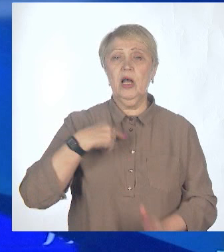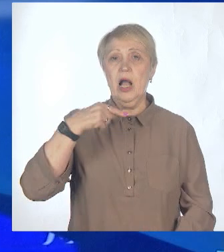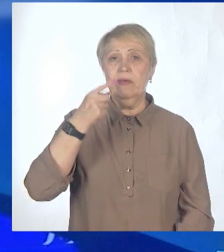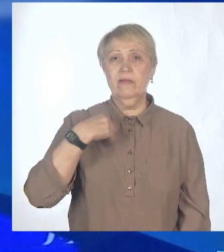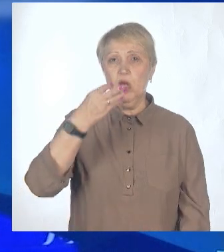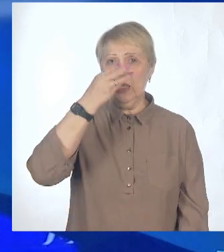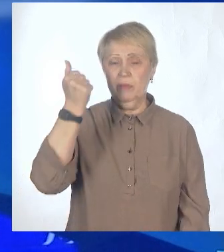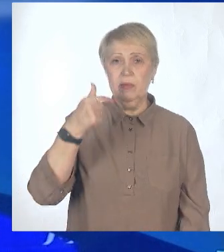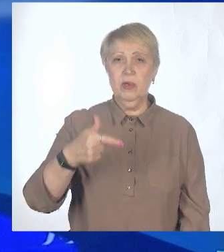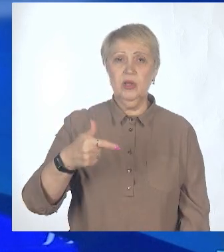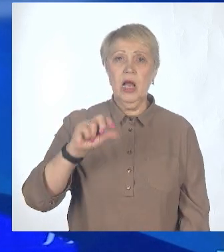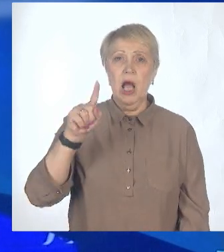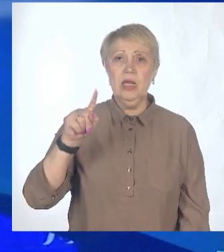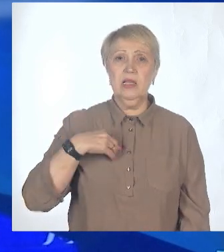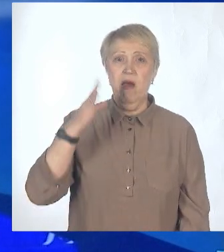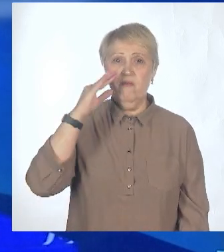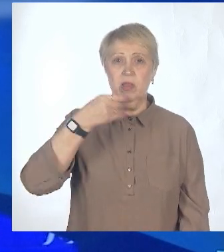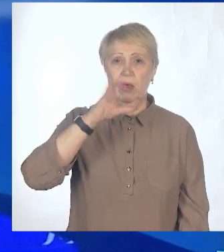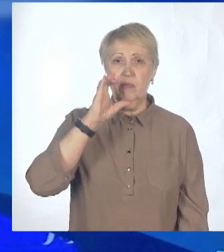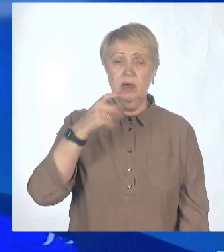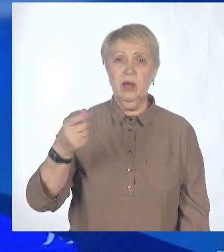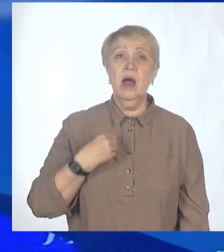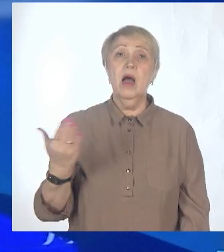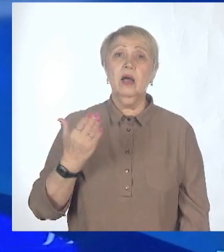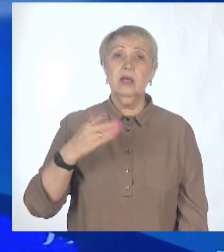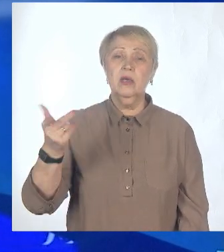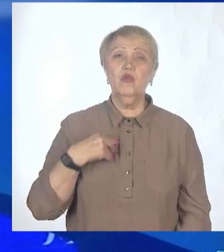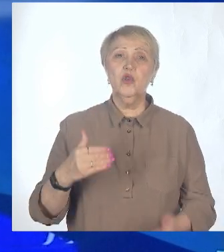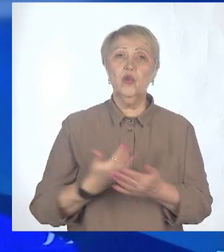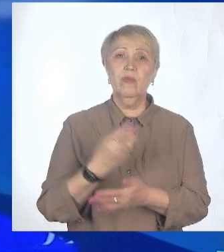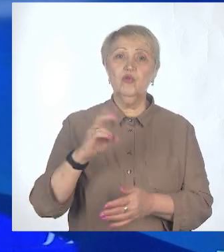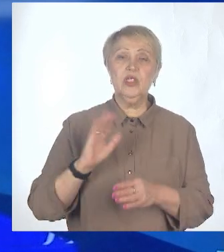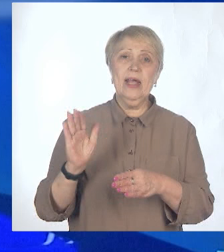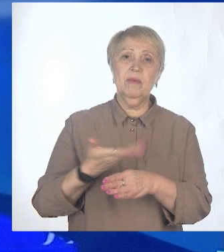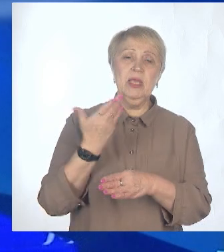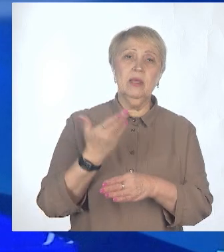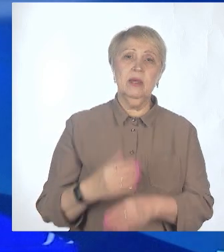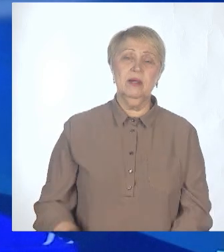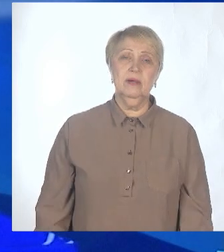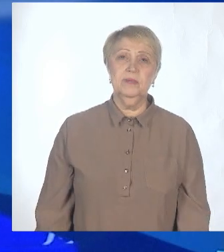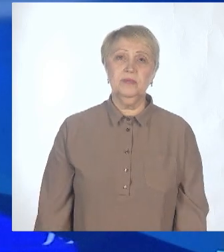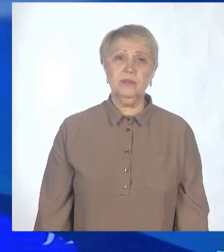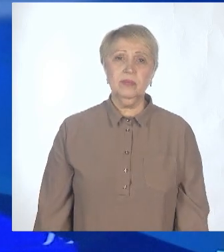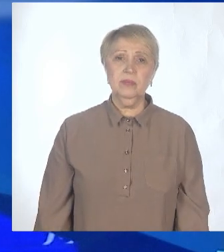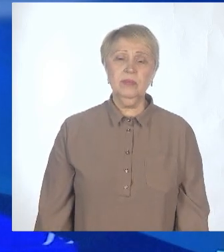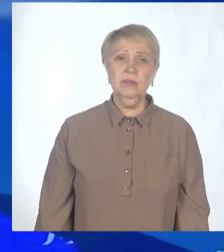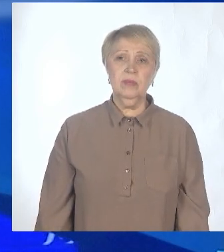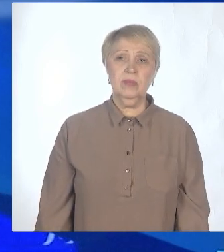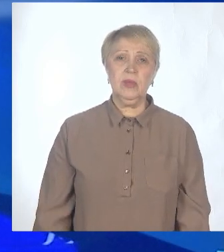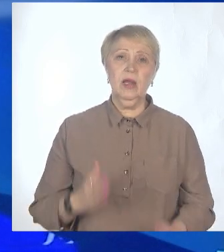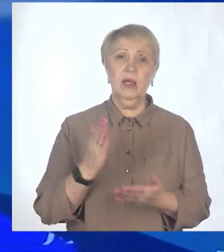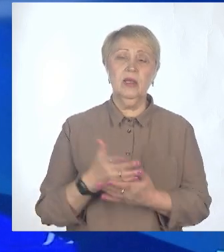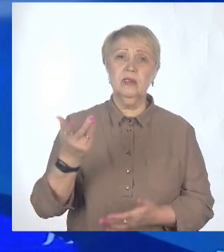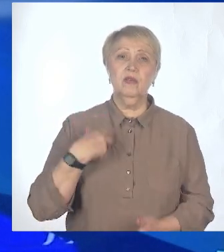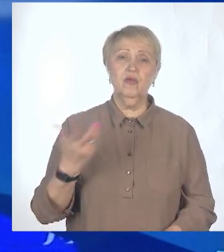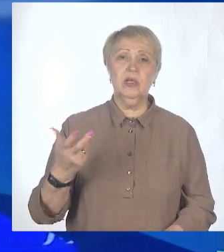потом все-таки такие новости сказали отменить. Потому что, в частности, там, во Владивостоке есть завод той же